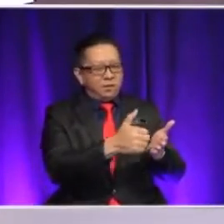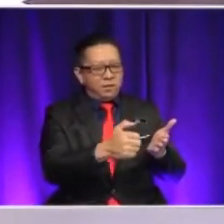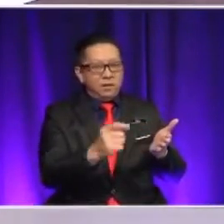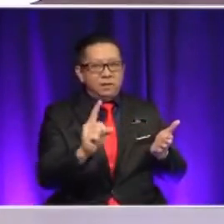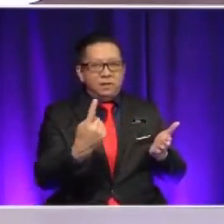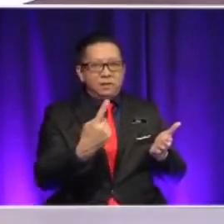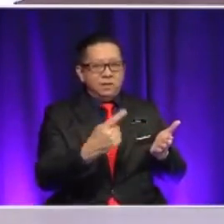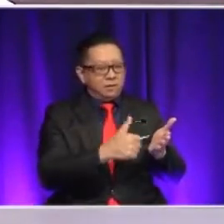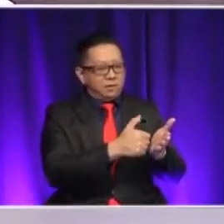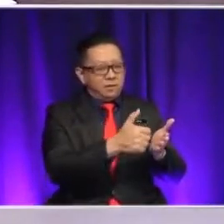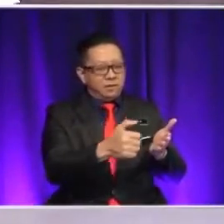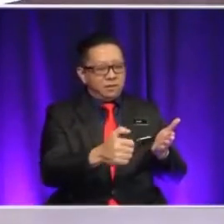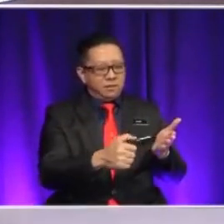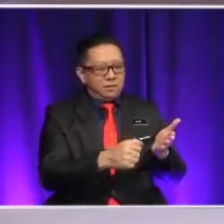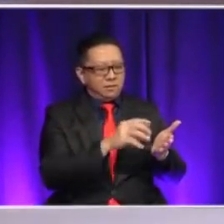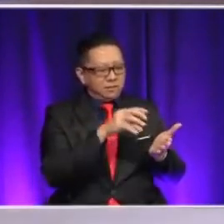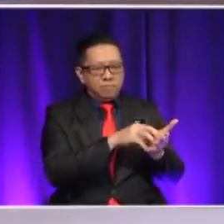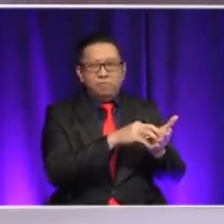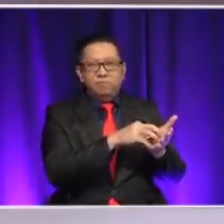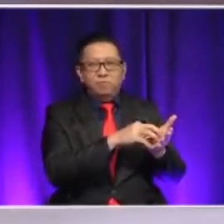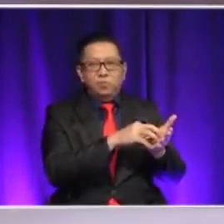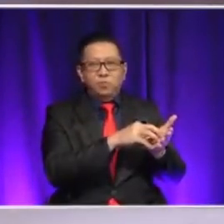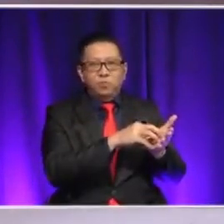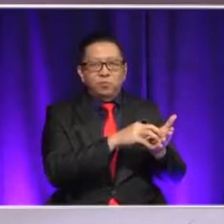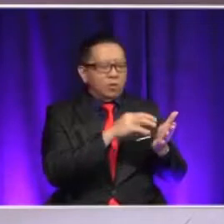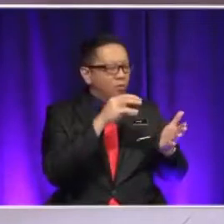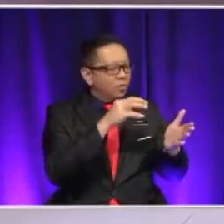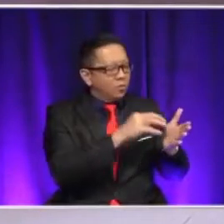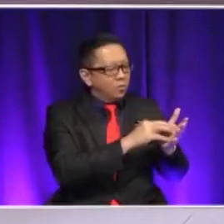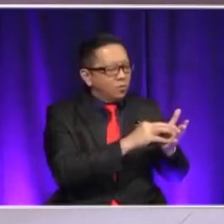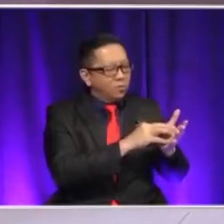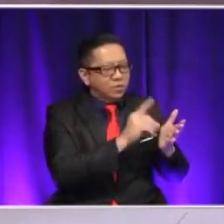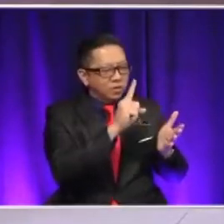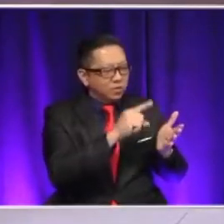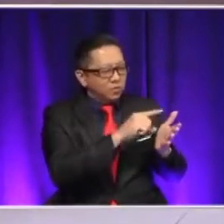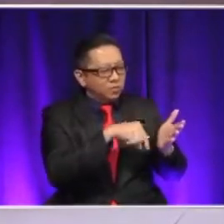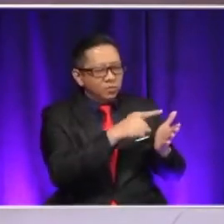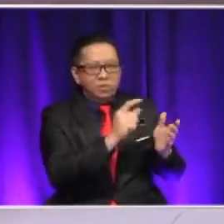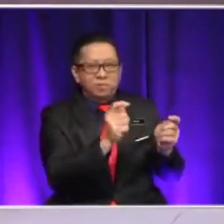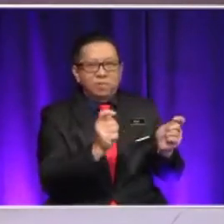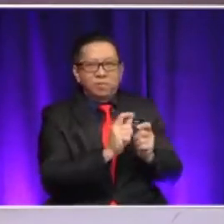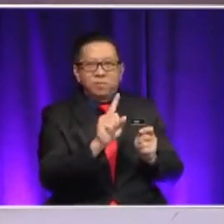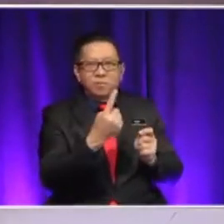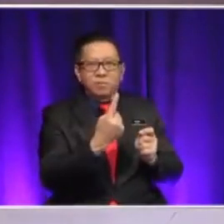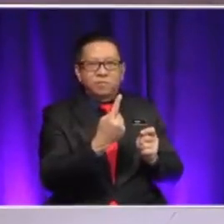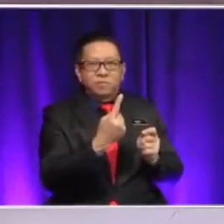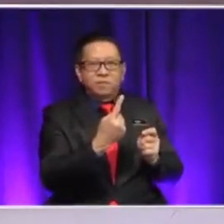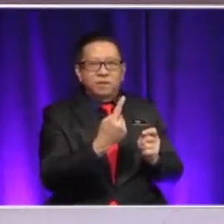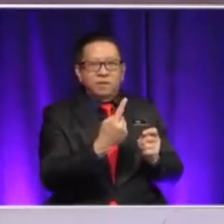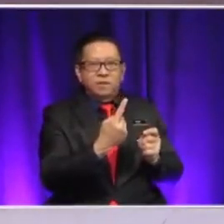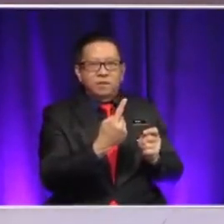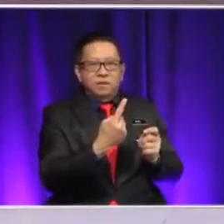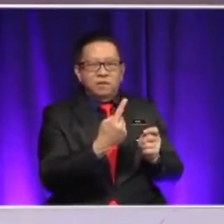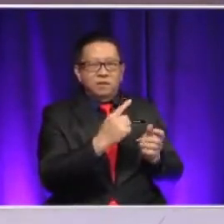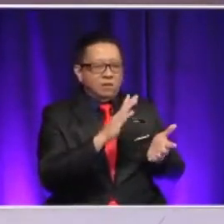tembus juga Tengah Sharp diem atuh pada satu ah tidak bisa betul itu baik tengok